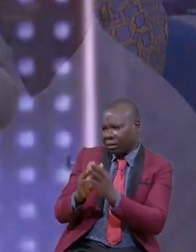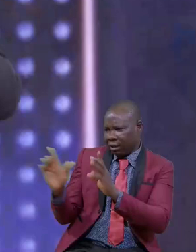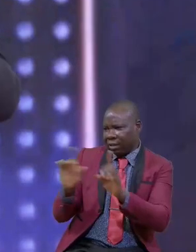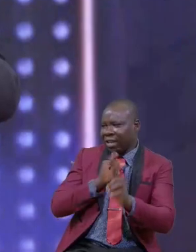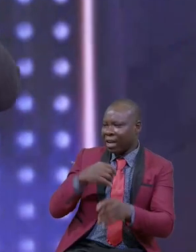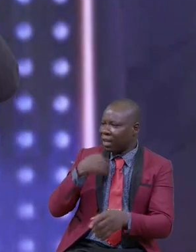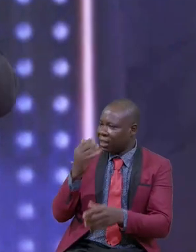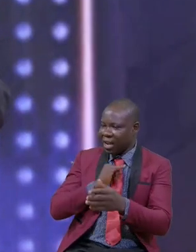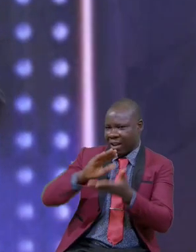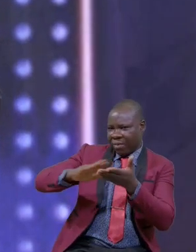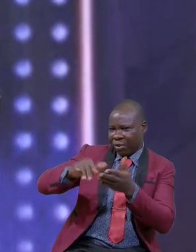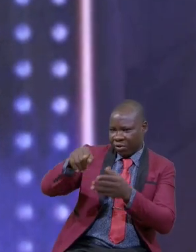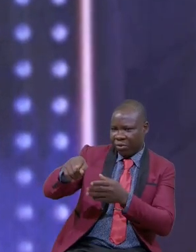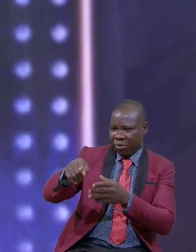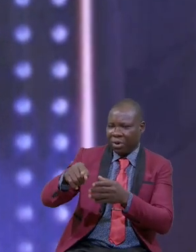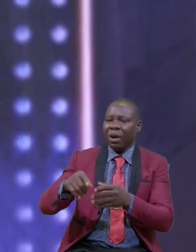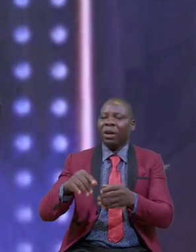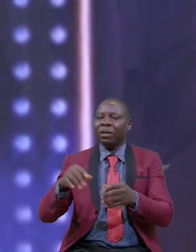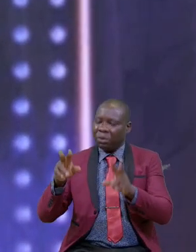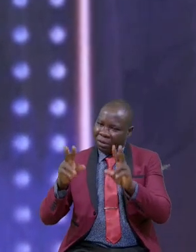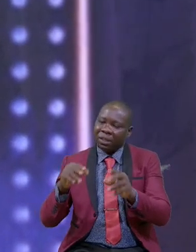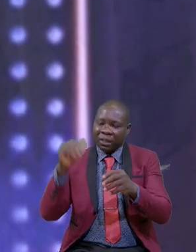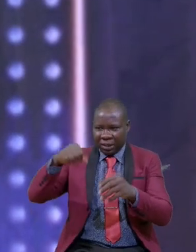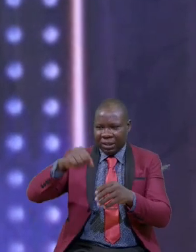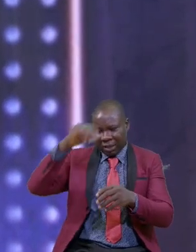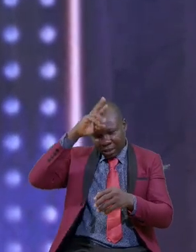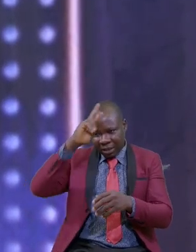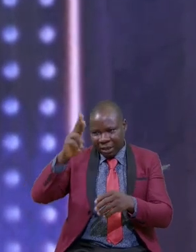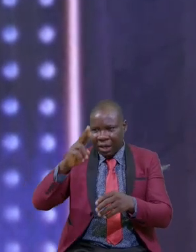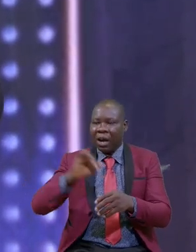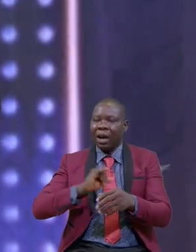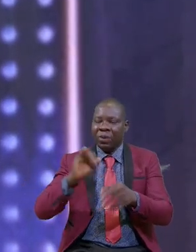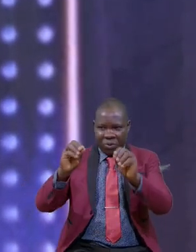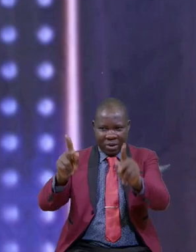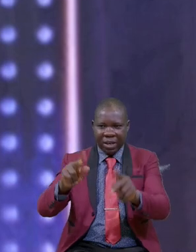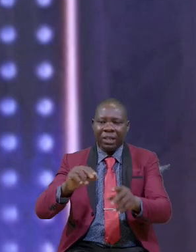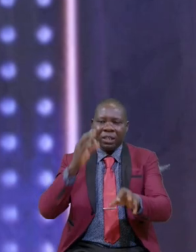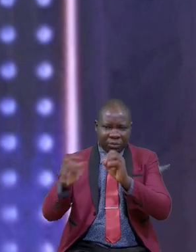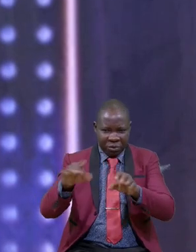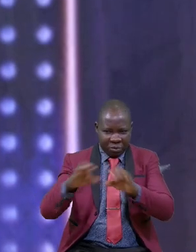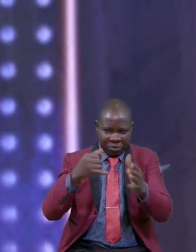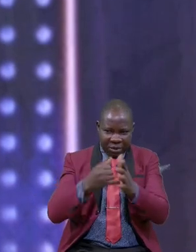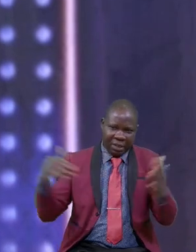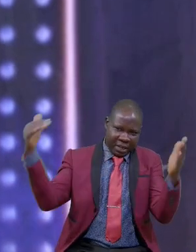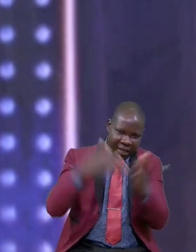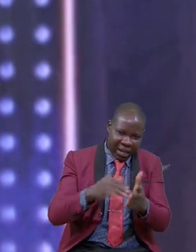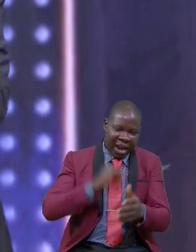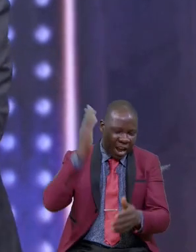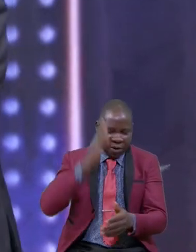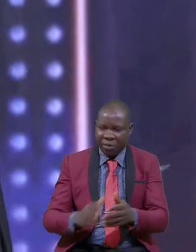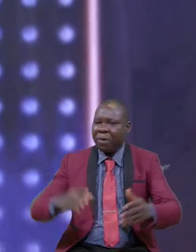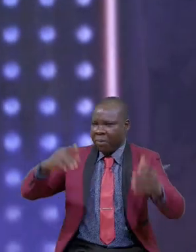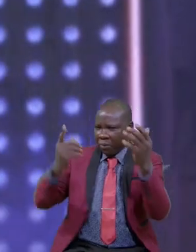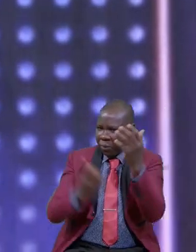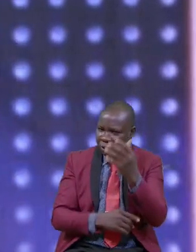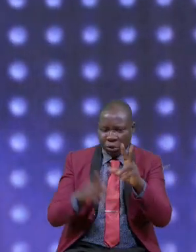not of God. Il n'est pas de Dieu. You smile, you see, it's all right, I pardoned bon, you, and then you come